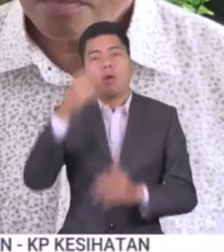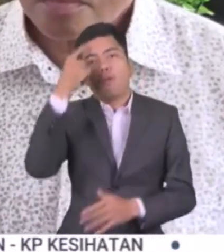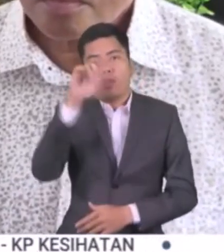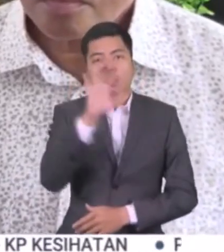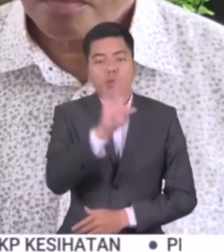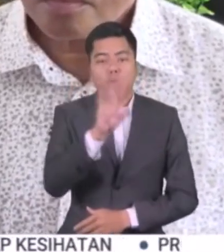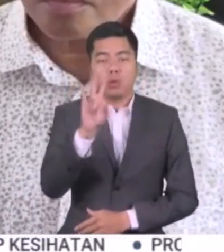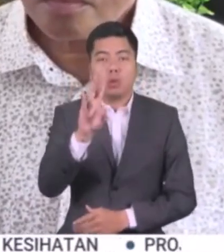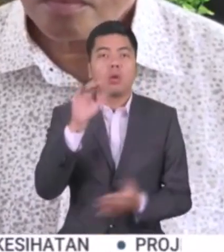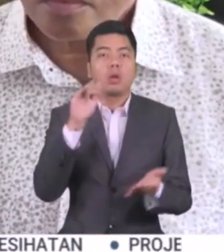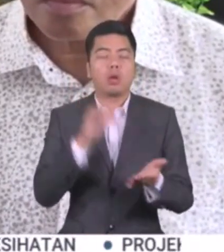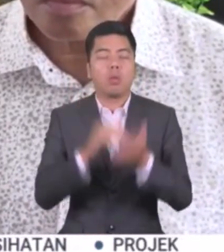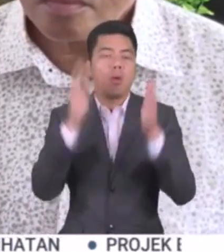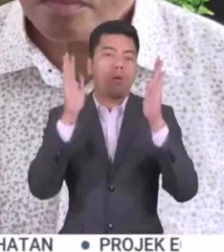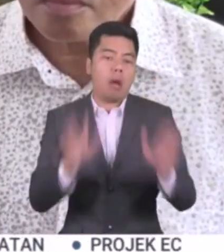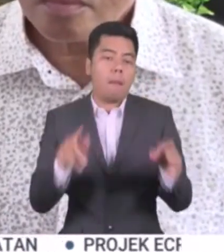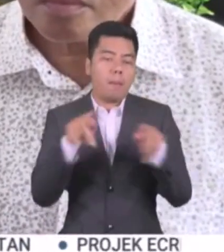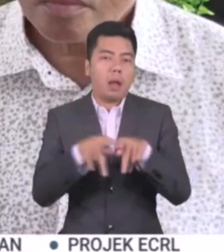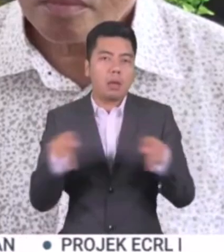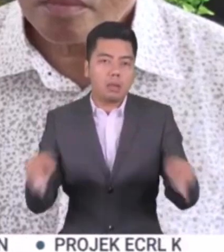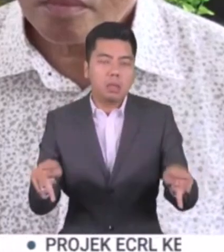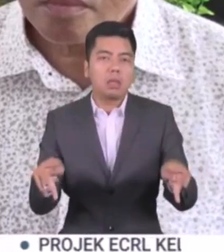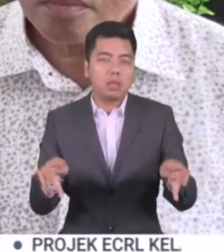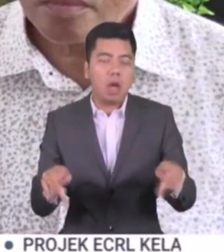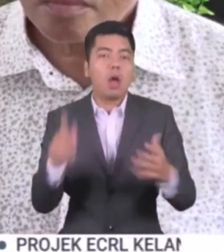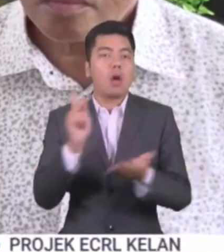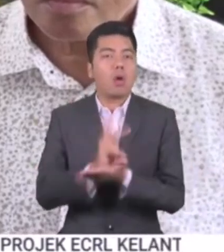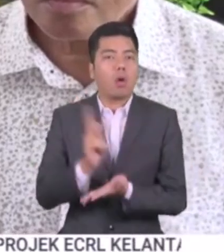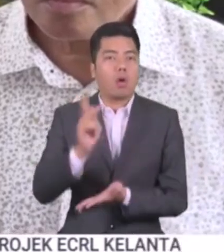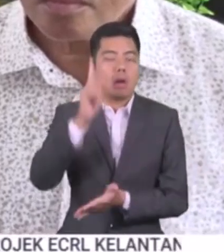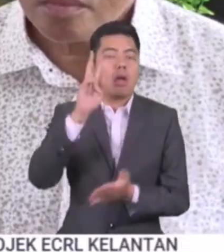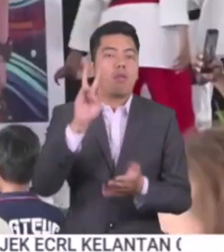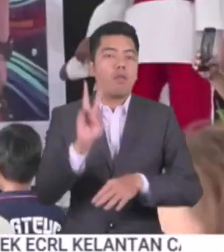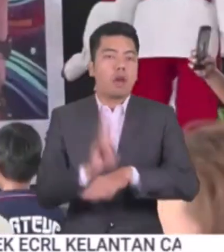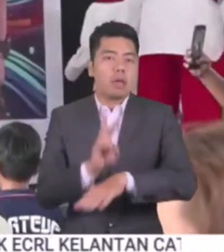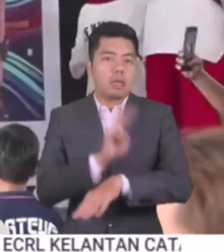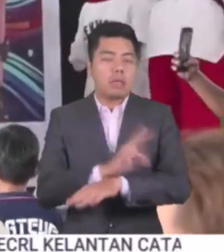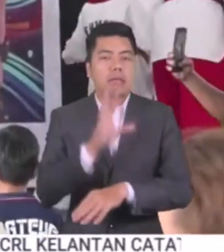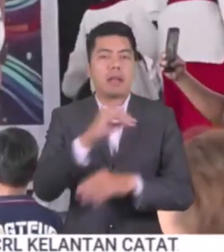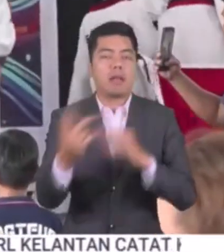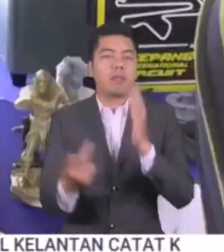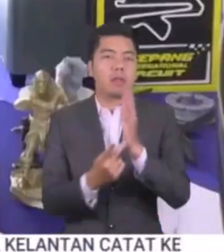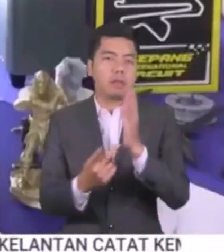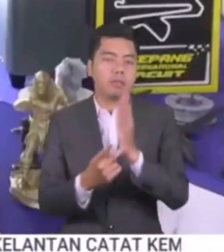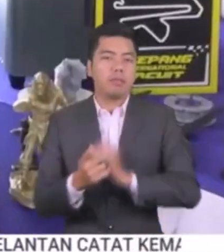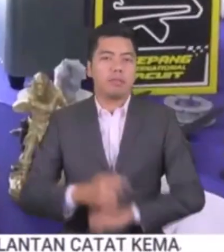untuk 77,000 orang pelajar Kolej Vokasional dan juga sekolah menengah teknik.